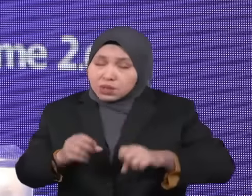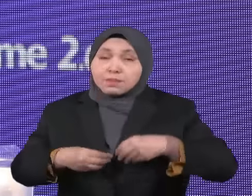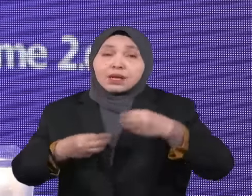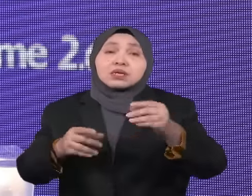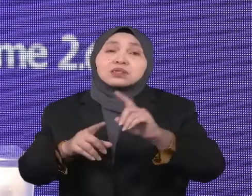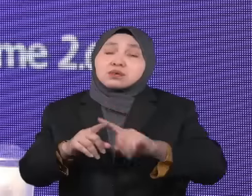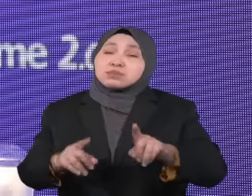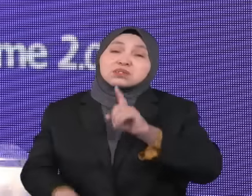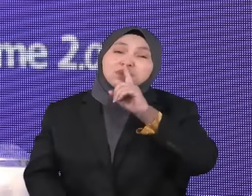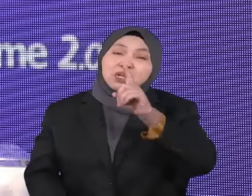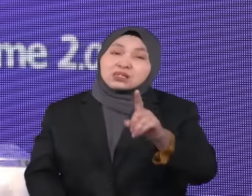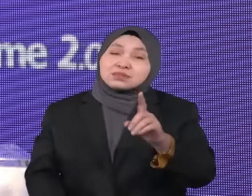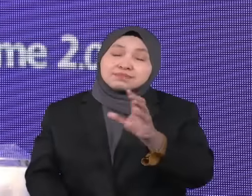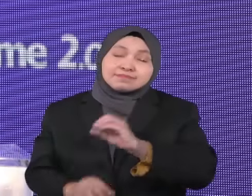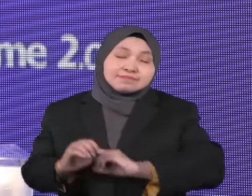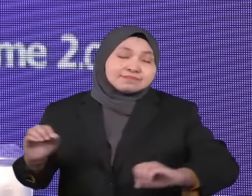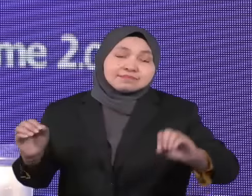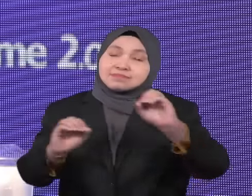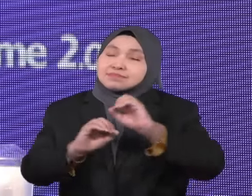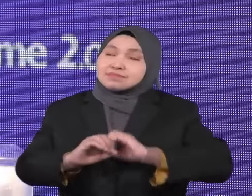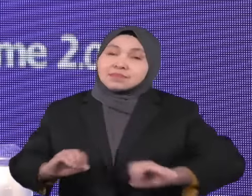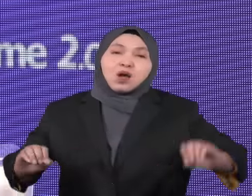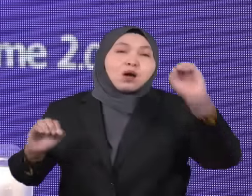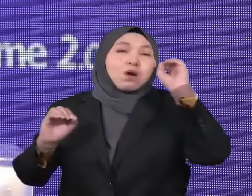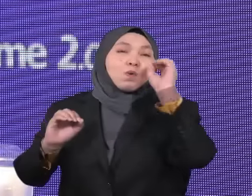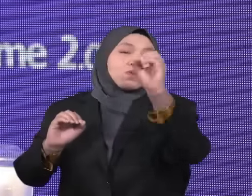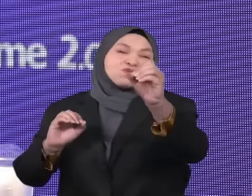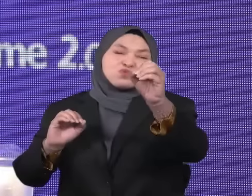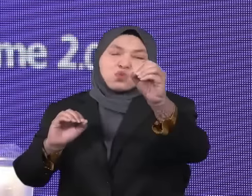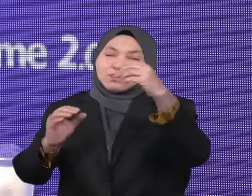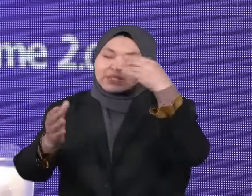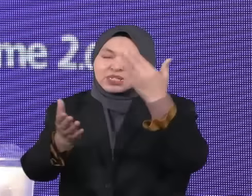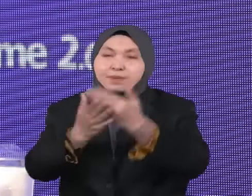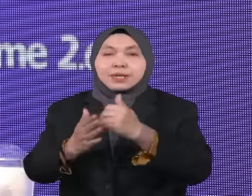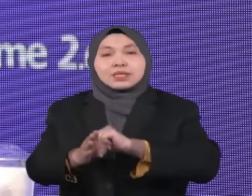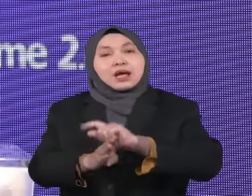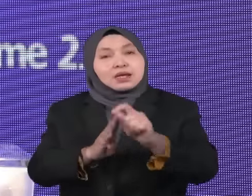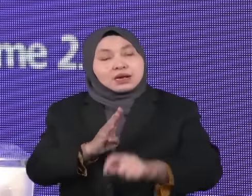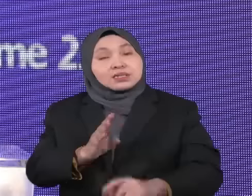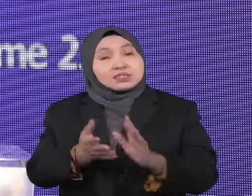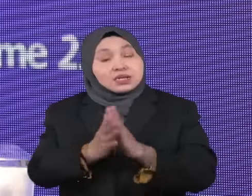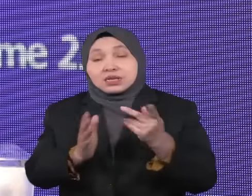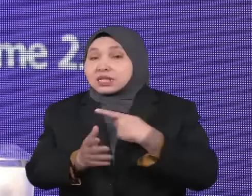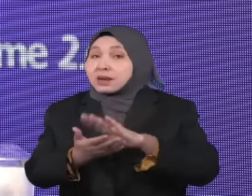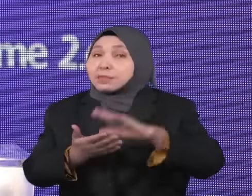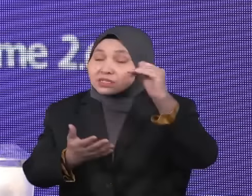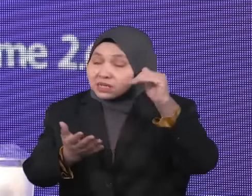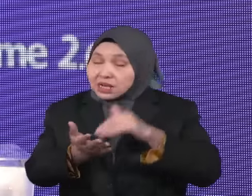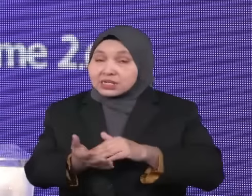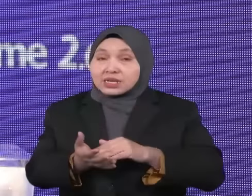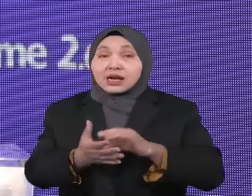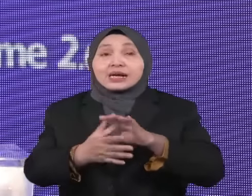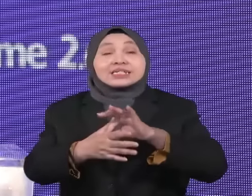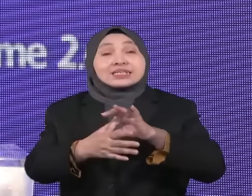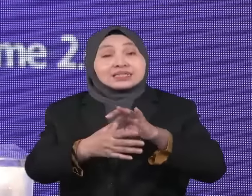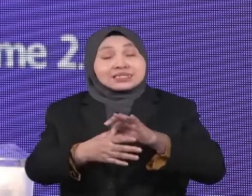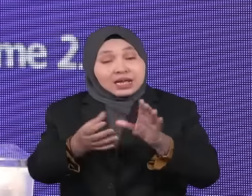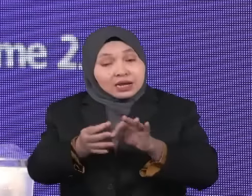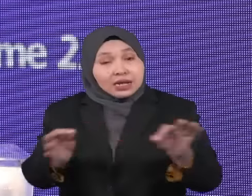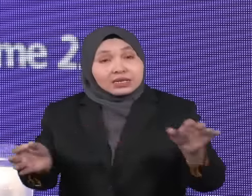tetapi rupa-rupanya tidak ada bahagian langsung apabila sampai di akhirat. Itu sebabnya kita nak belajar lagi tentang isi kandung ayat